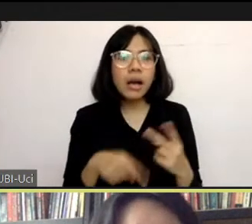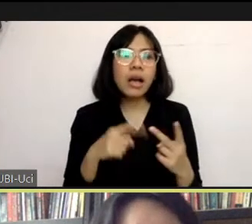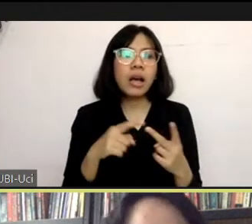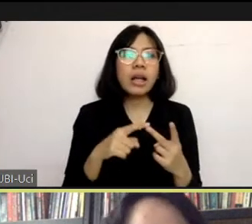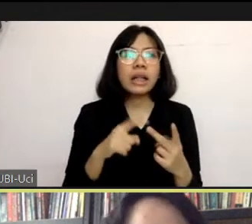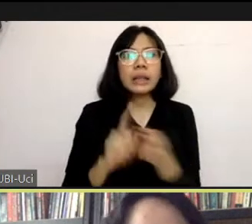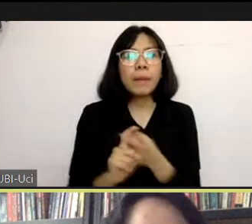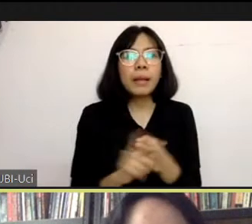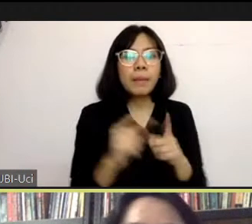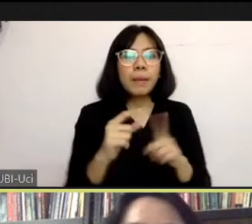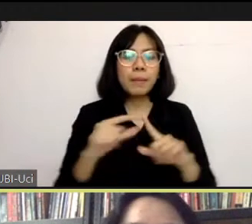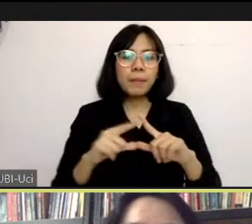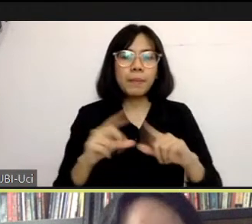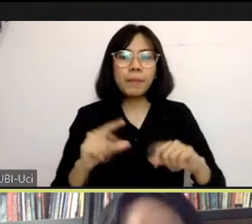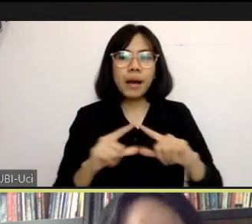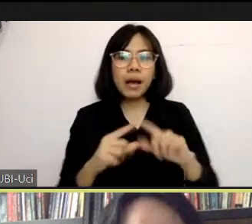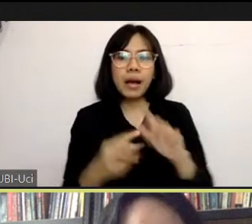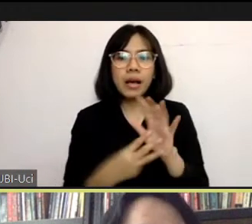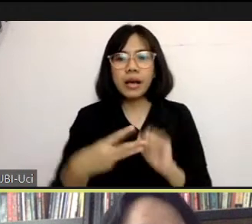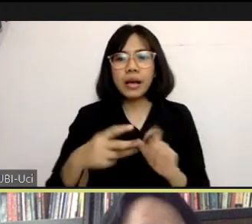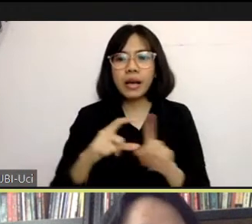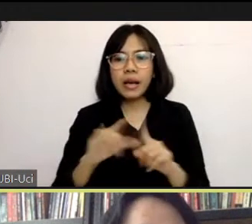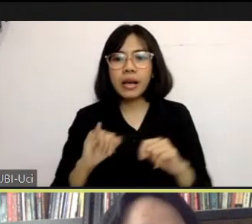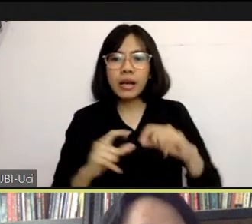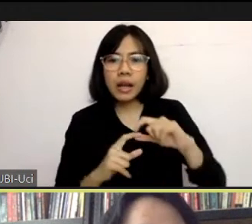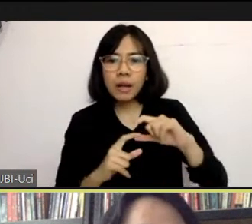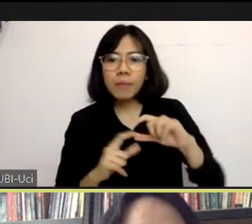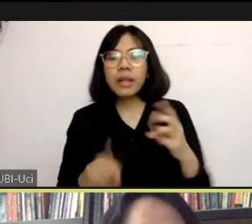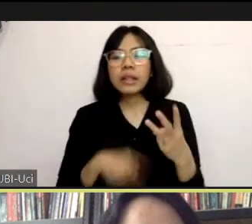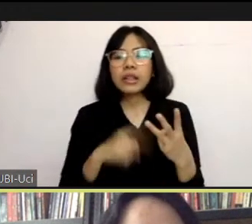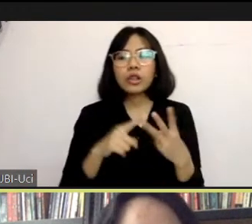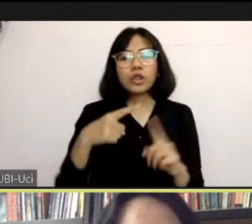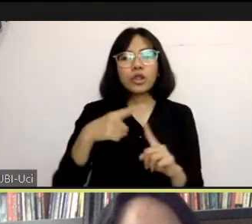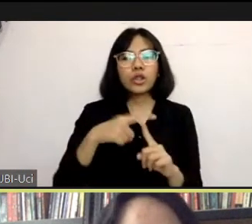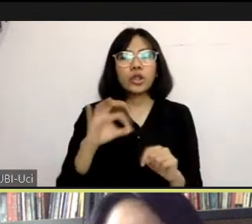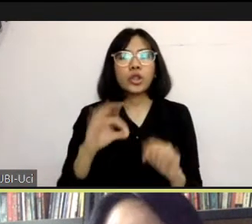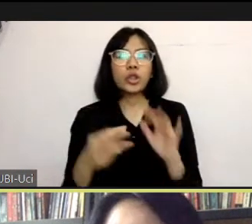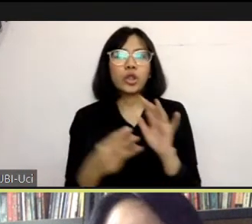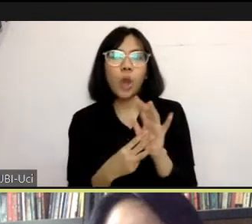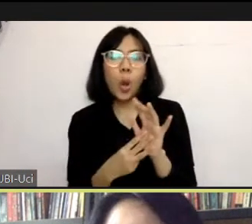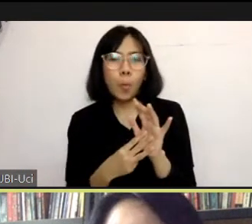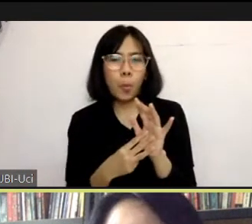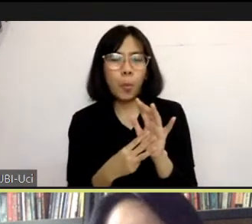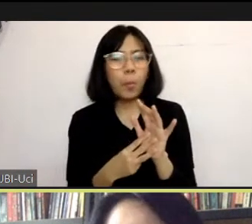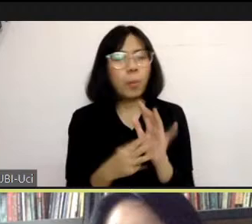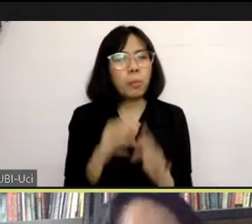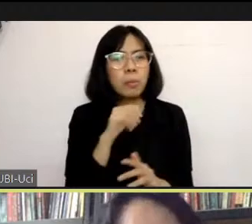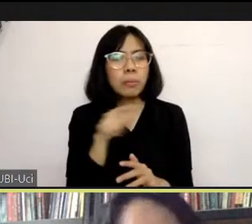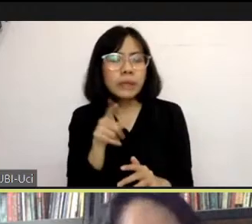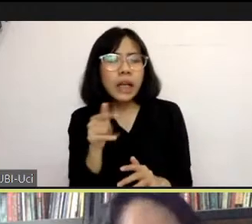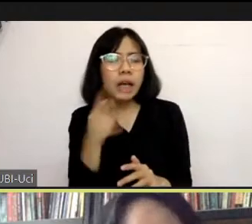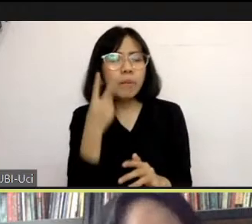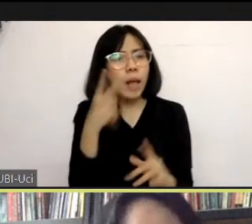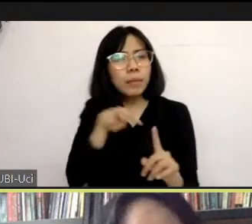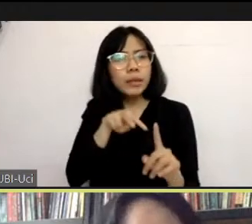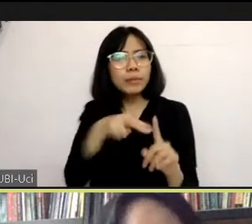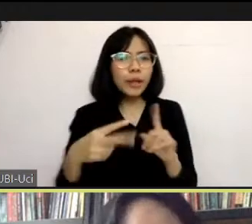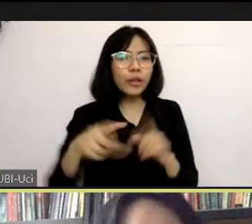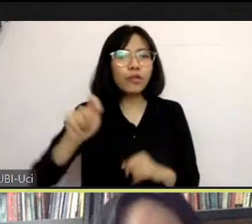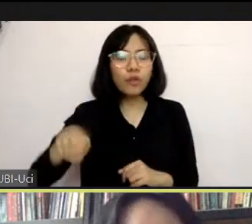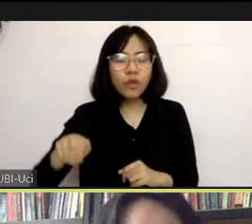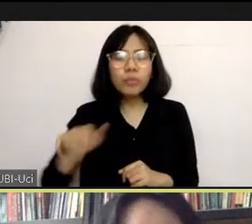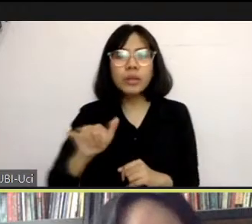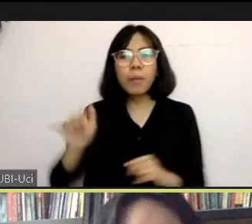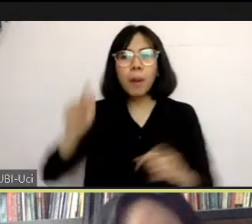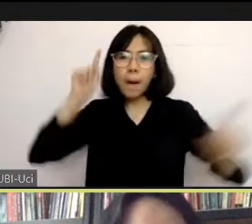jalanan, kemudian ada Mas Tom yang bisa melihat nanti dari Mas Tom Power yang bisa melihat dari landscape penegakan hukum dan politik Indonesia ke depan,